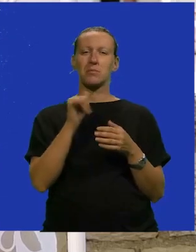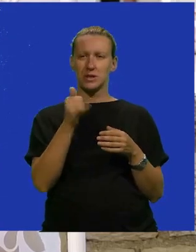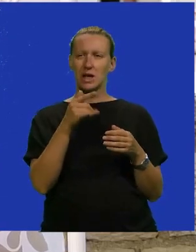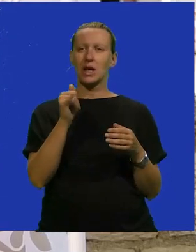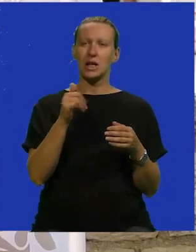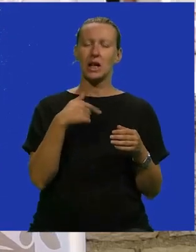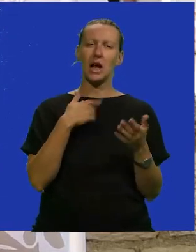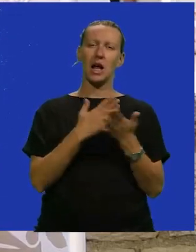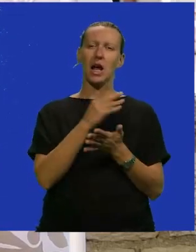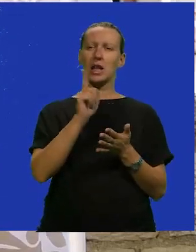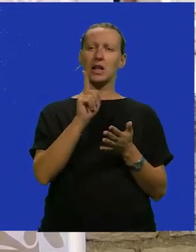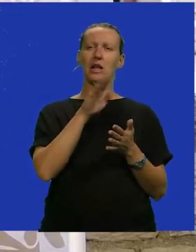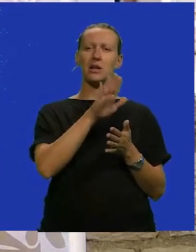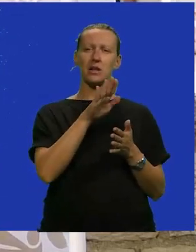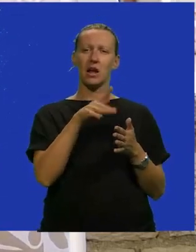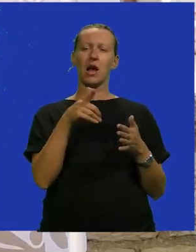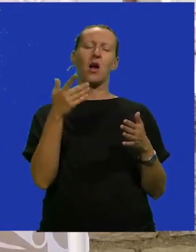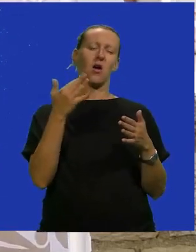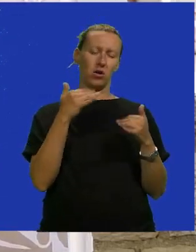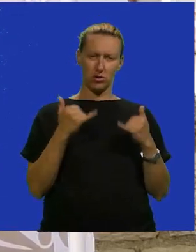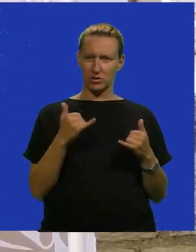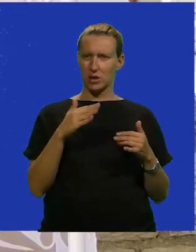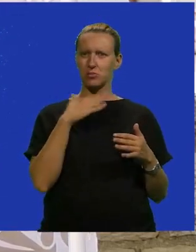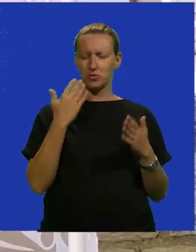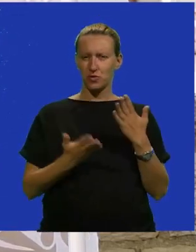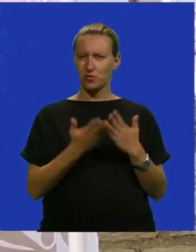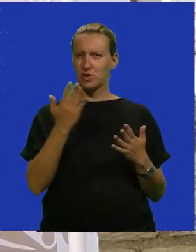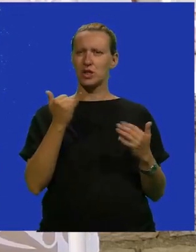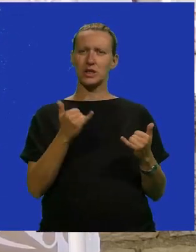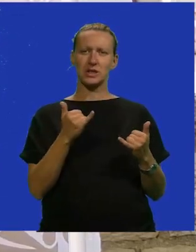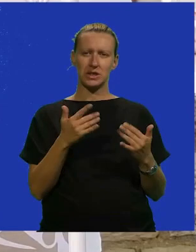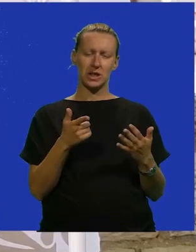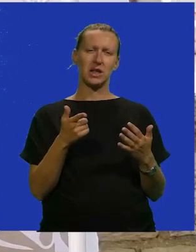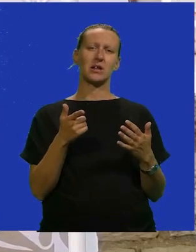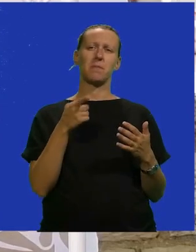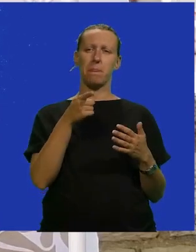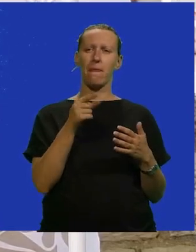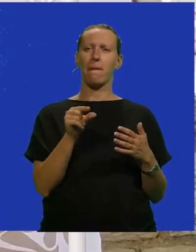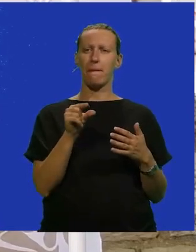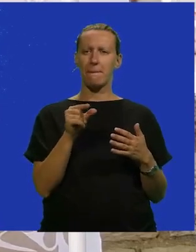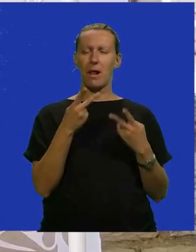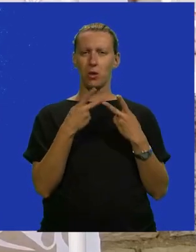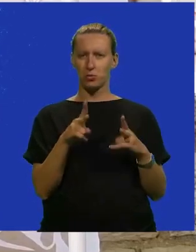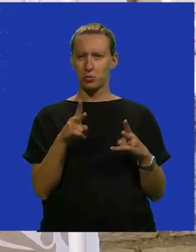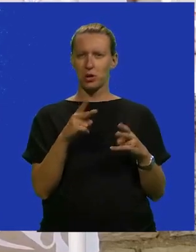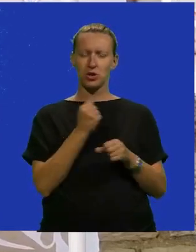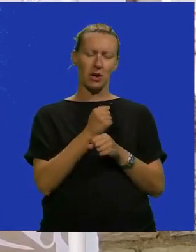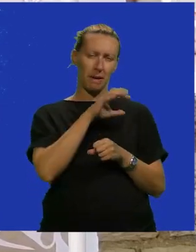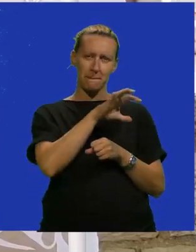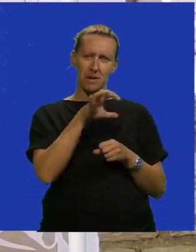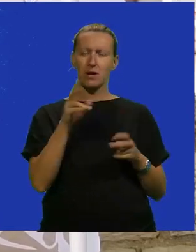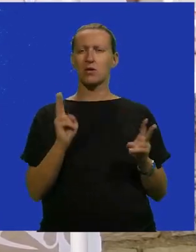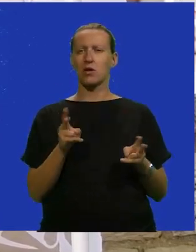Da, jesam, ali ne u tolikom obimu kao sada, s obzirom da je sada ipak to malo drugačije postavljeno